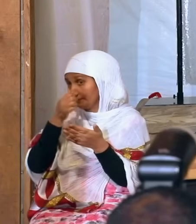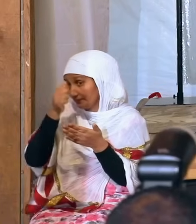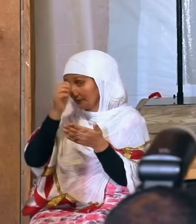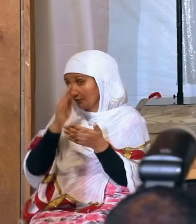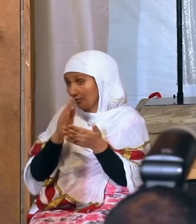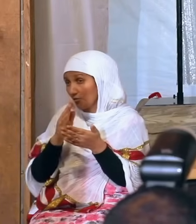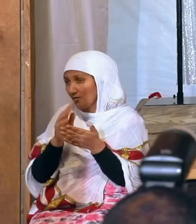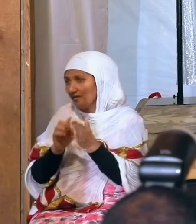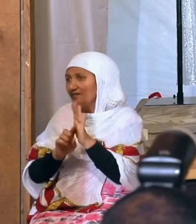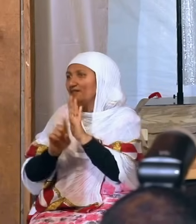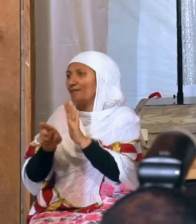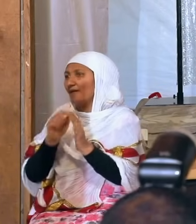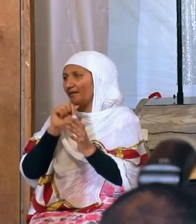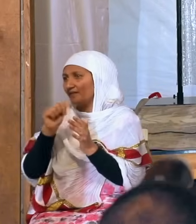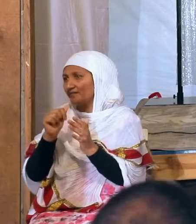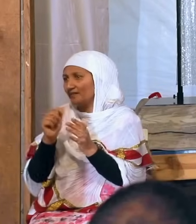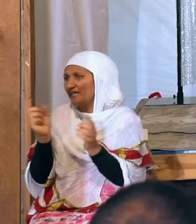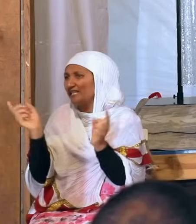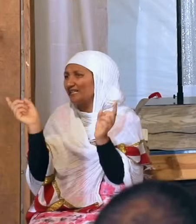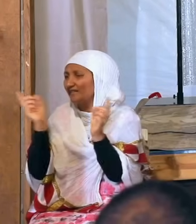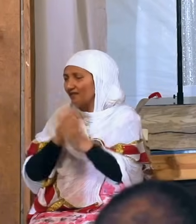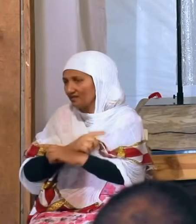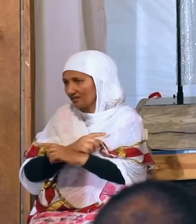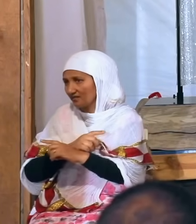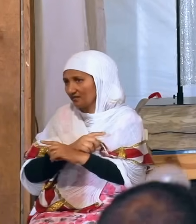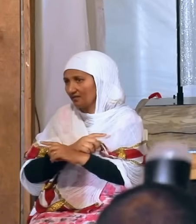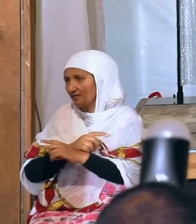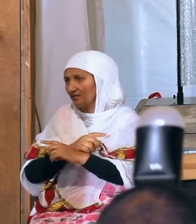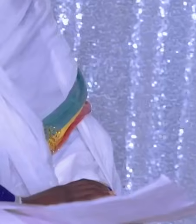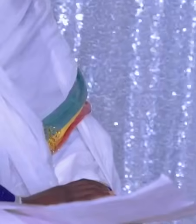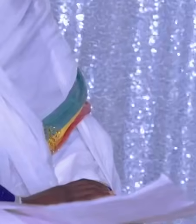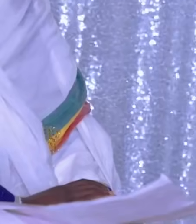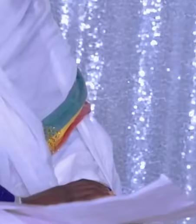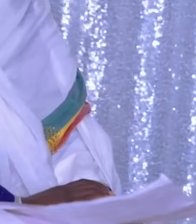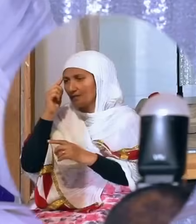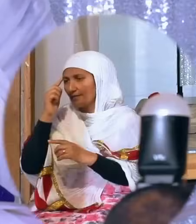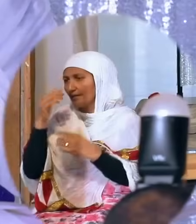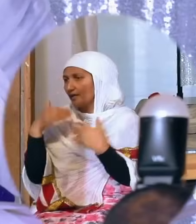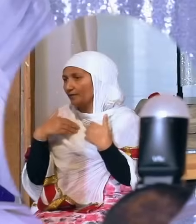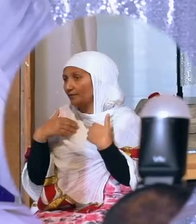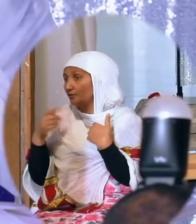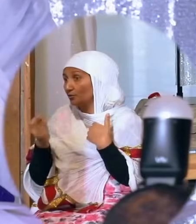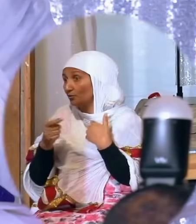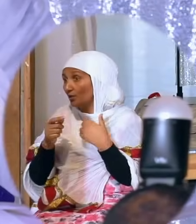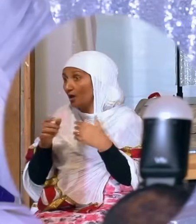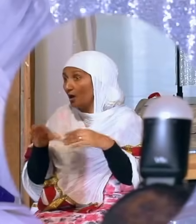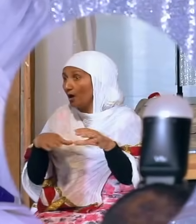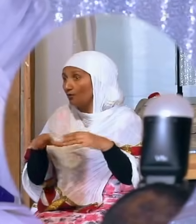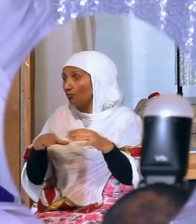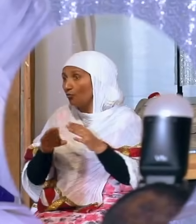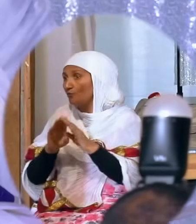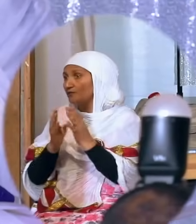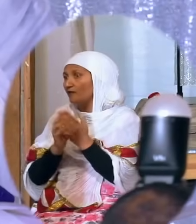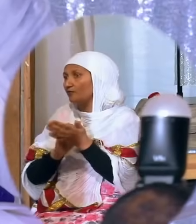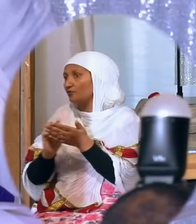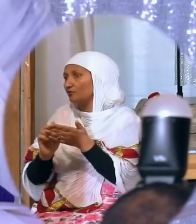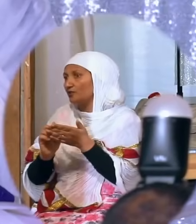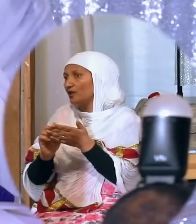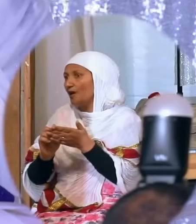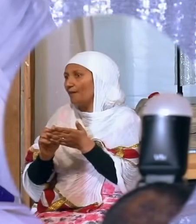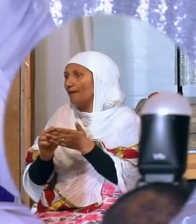ሰውን የማይገልጥ የተሳሳተ ሐሳብ ያለበት እንደሆነ አድርጎ መጽሐፍ ቅዱስን